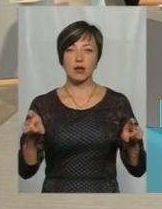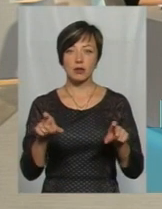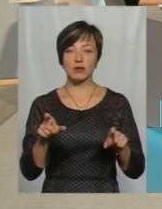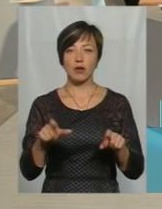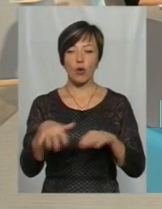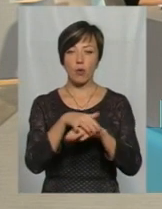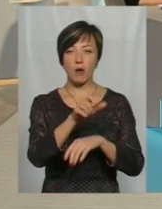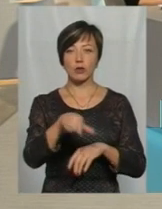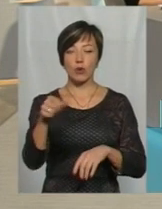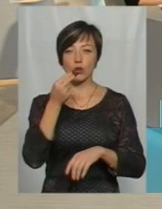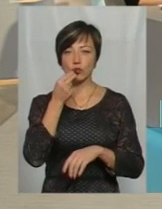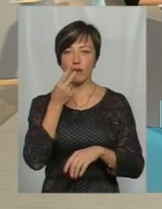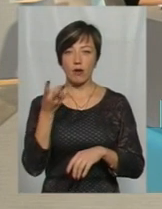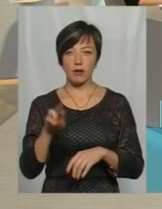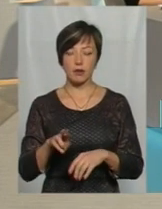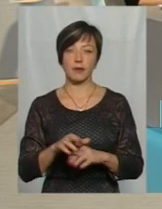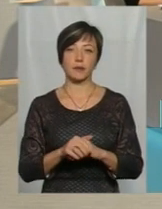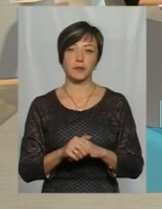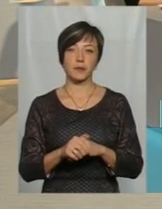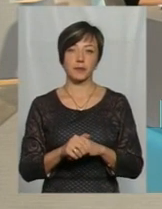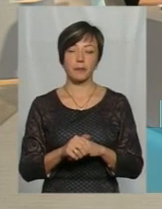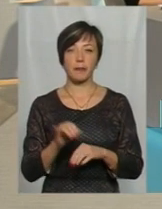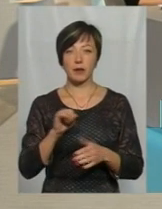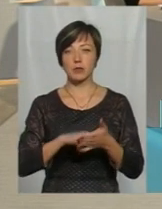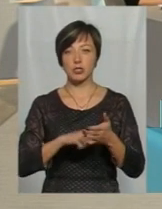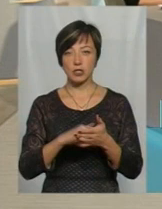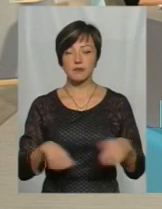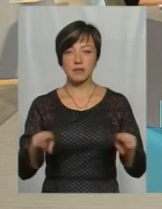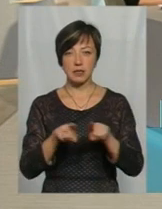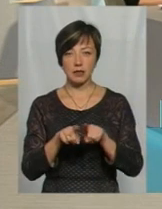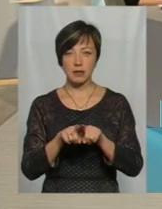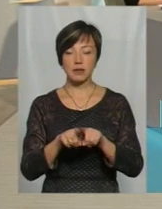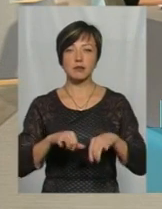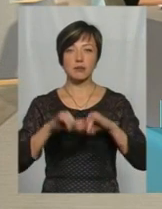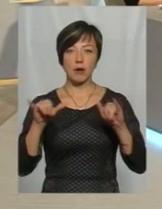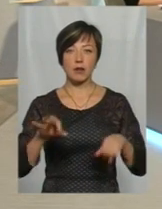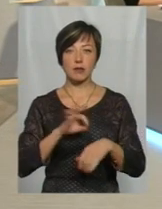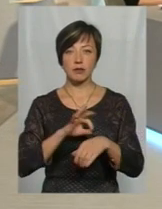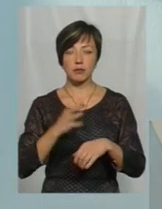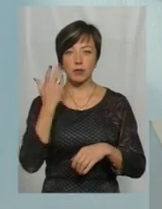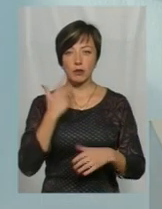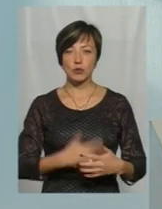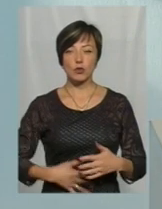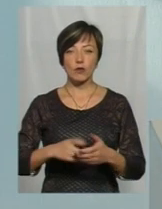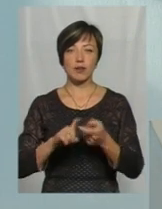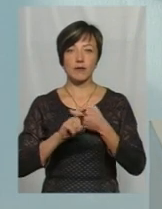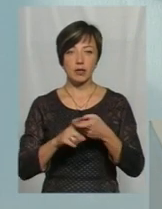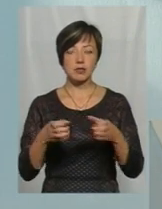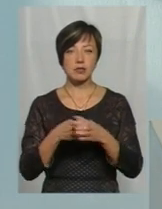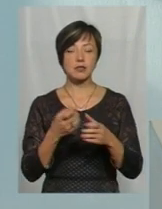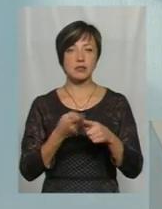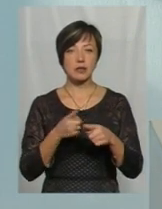громадського харчування. Ну і причиною все-таки цих спалахів при кишковій групі інфекцій